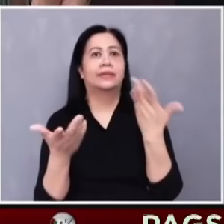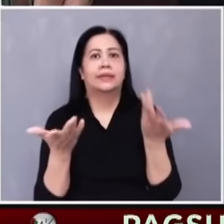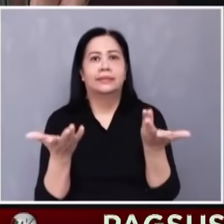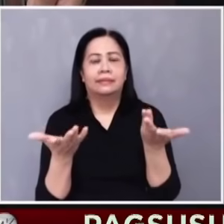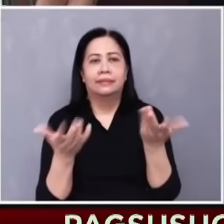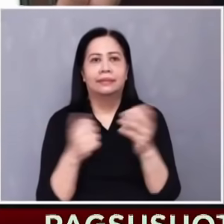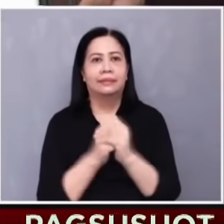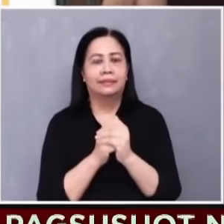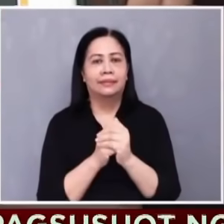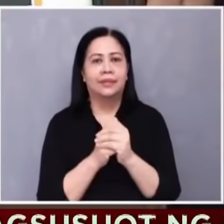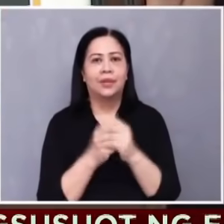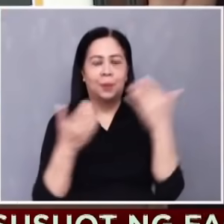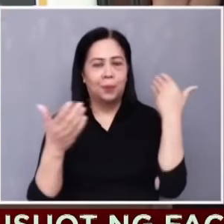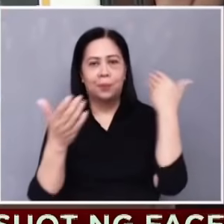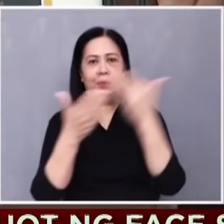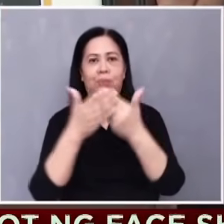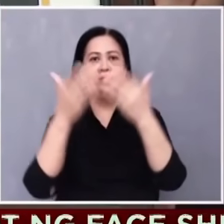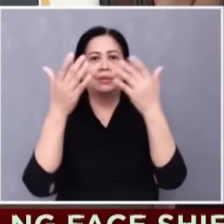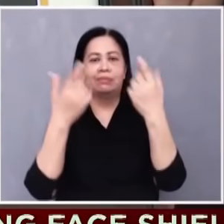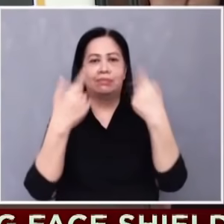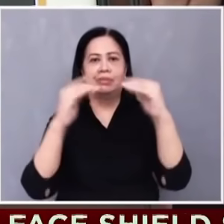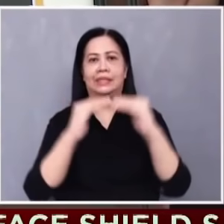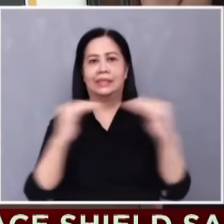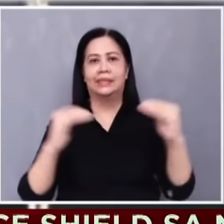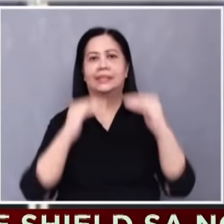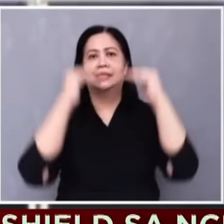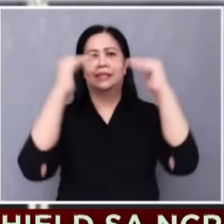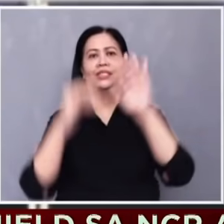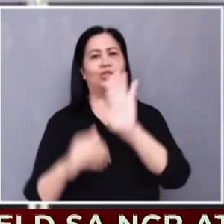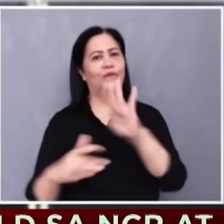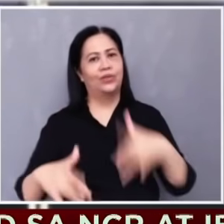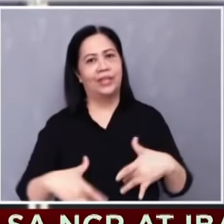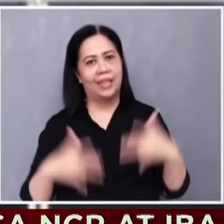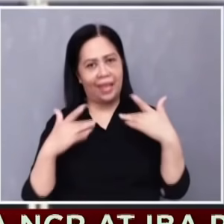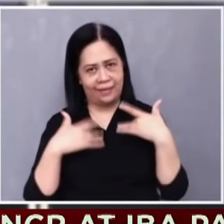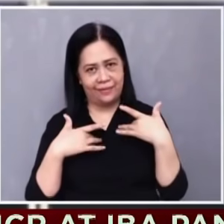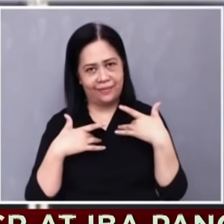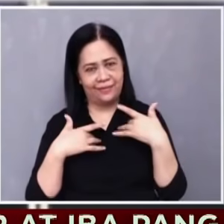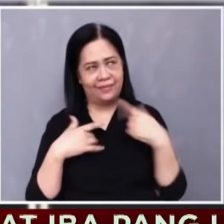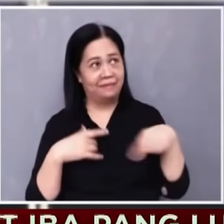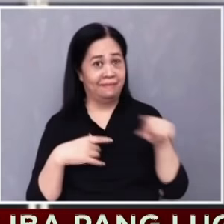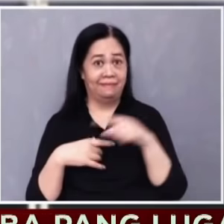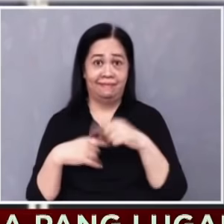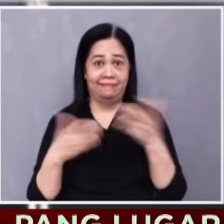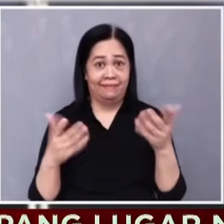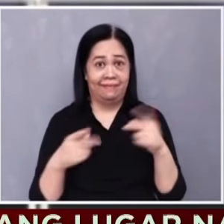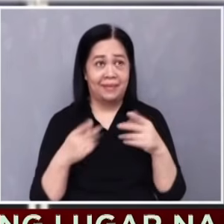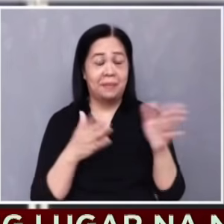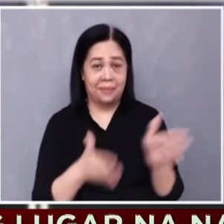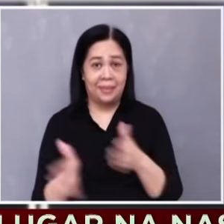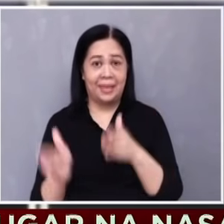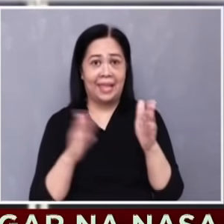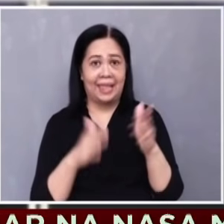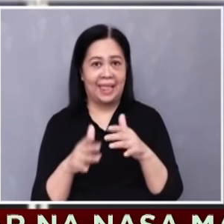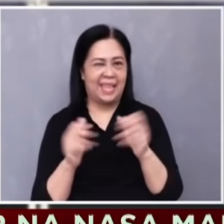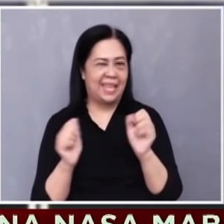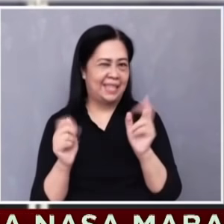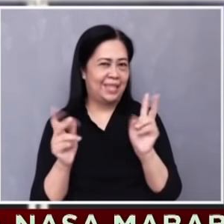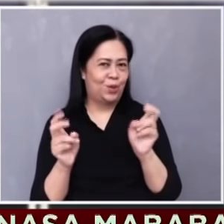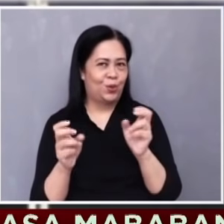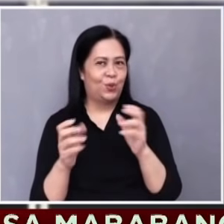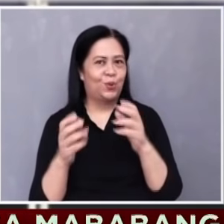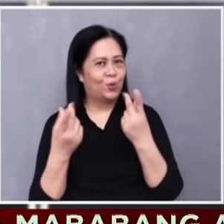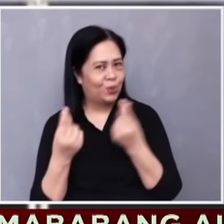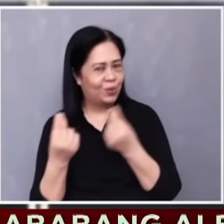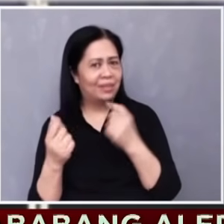you've reached another stage of your life, which any of us plans to sit. Because a lot of us